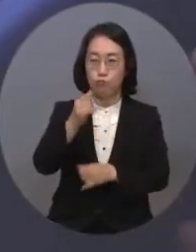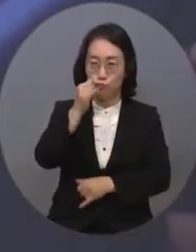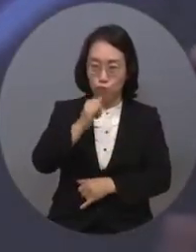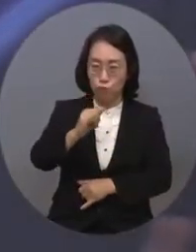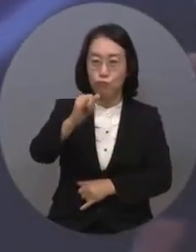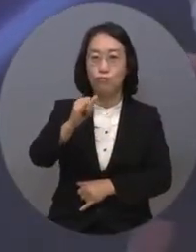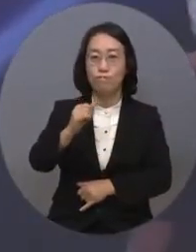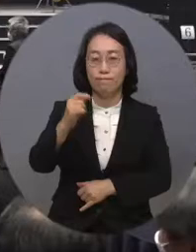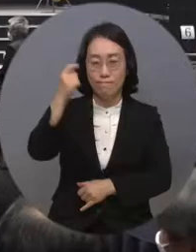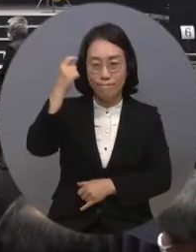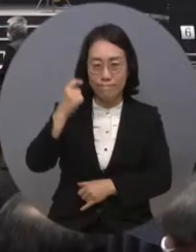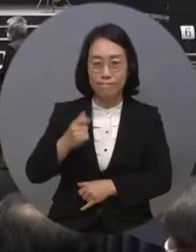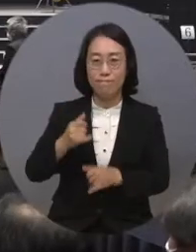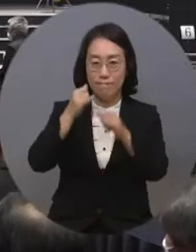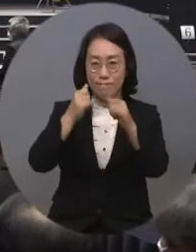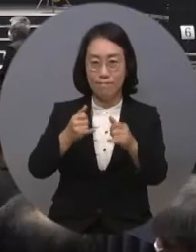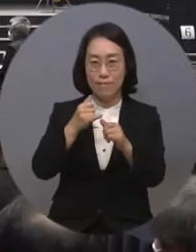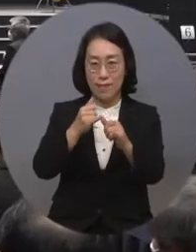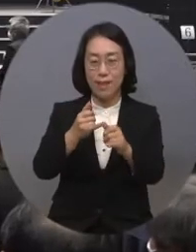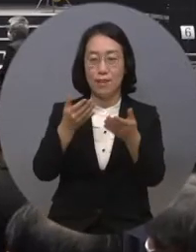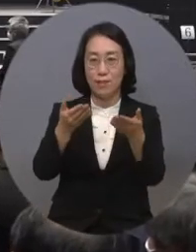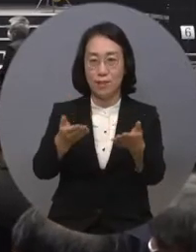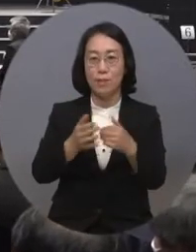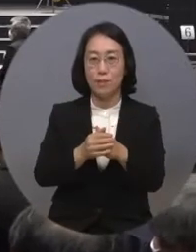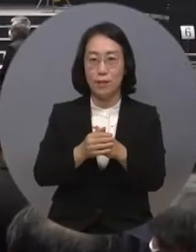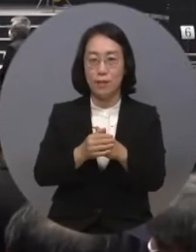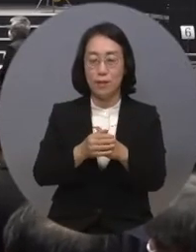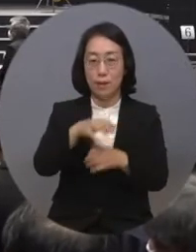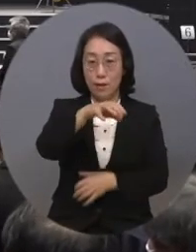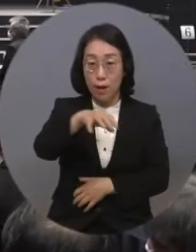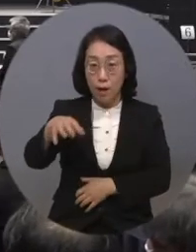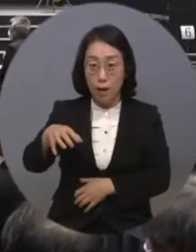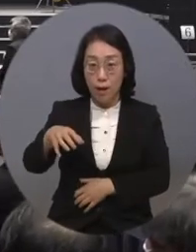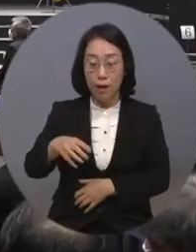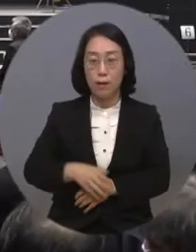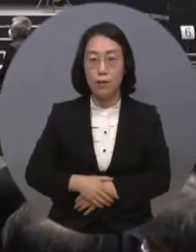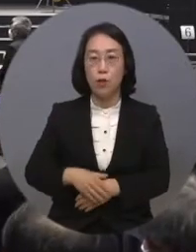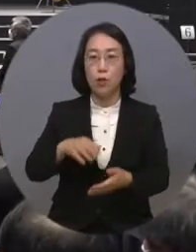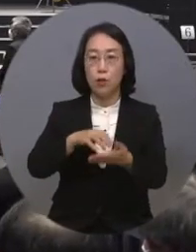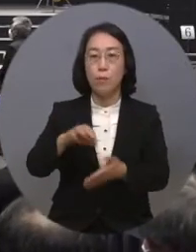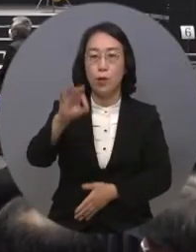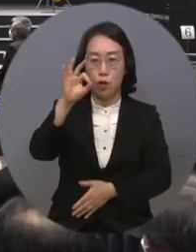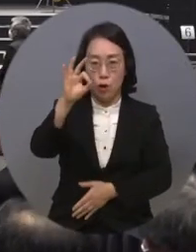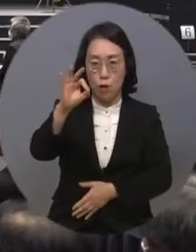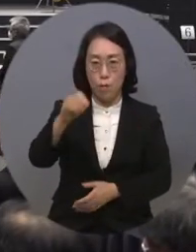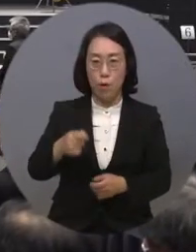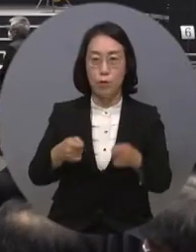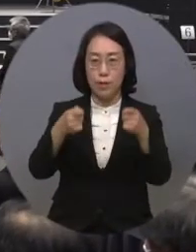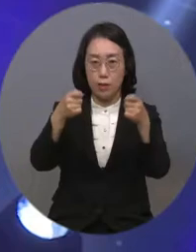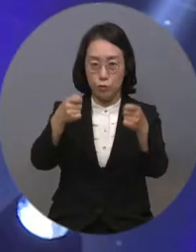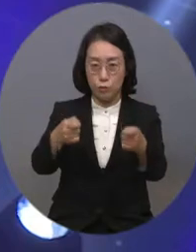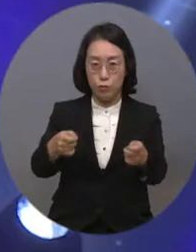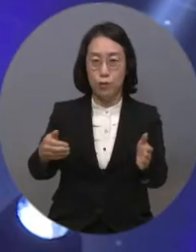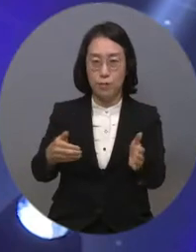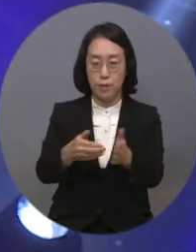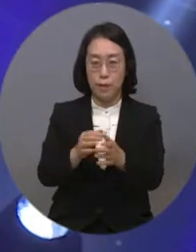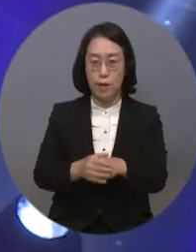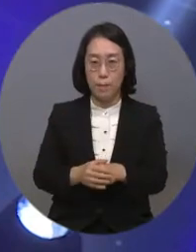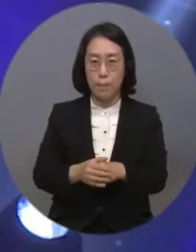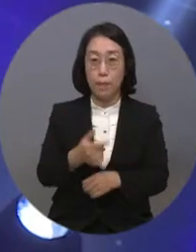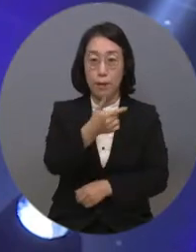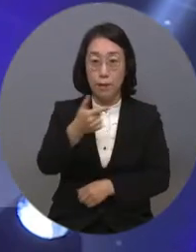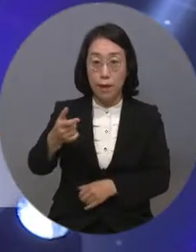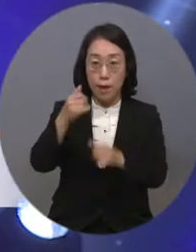거듭났습니다. 올해 수상자는 부문별 수상자 등을 포함한 총 10명으로 결정됐습니다. 영예의